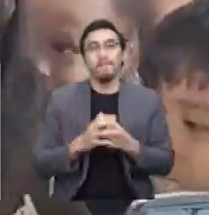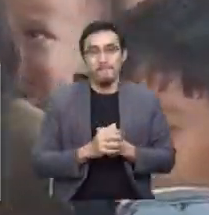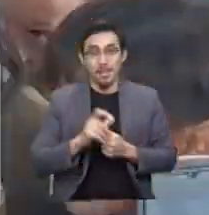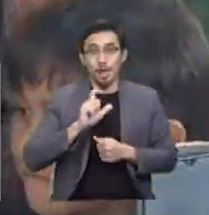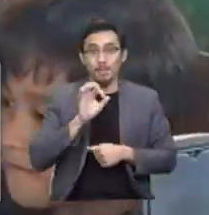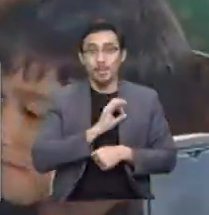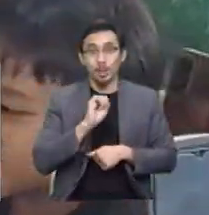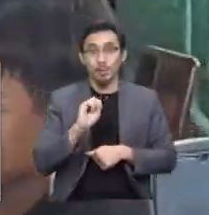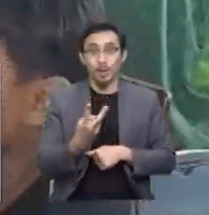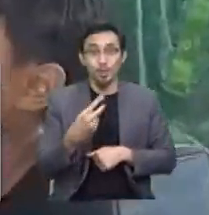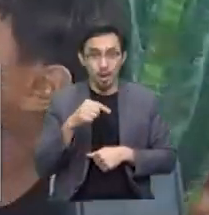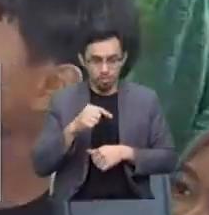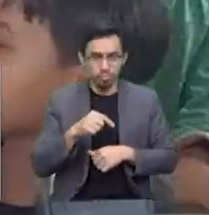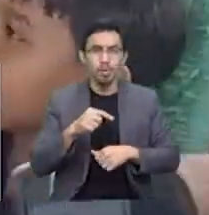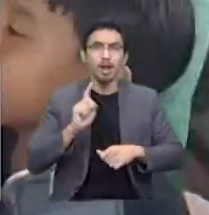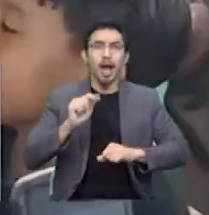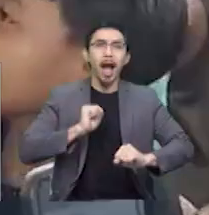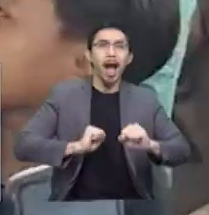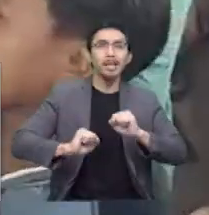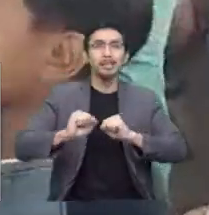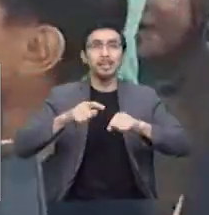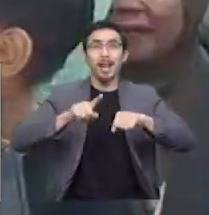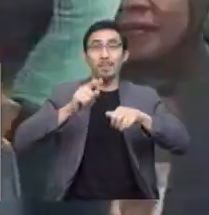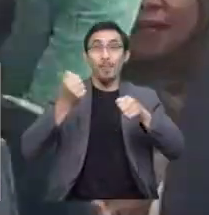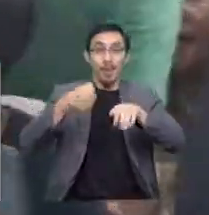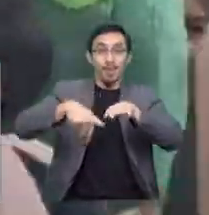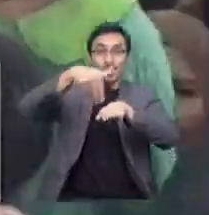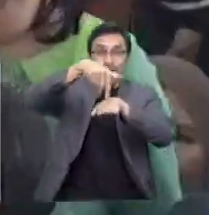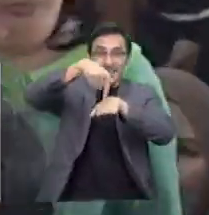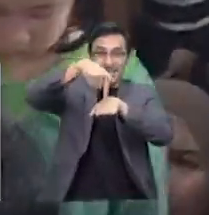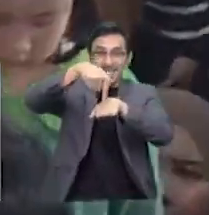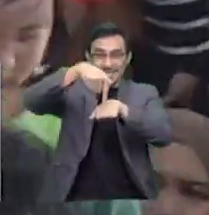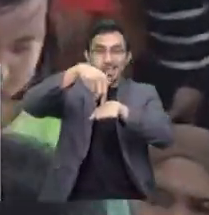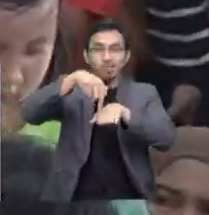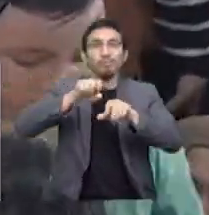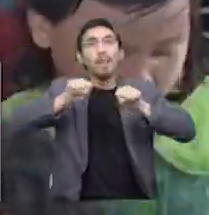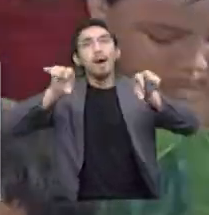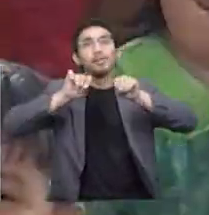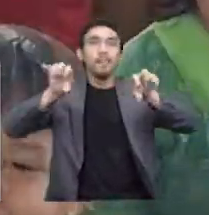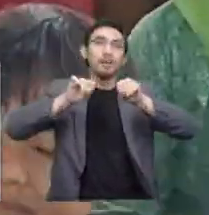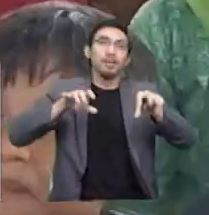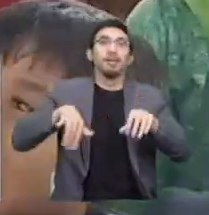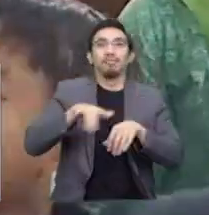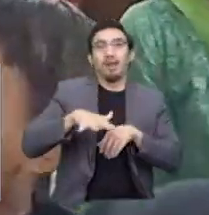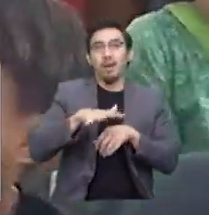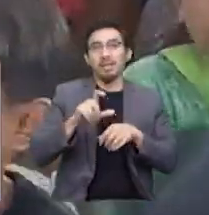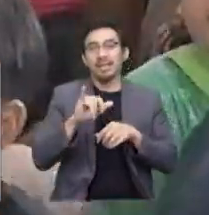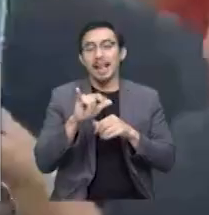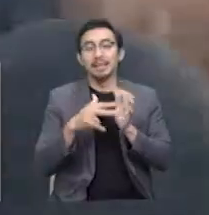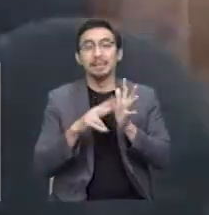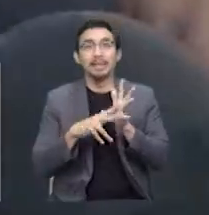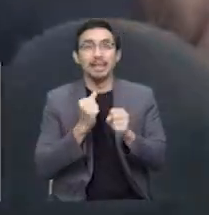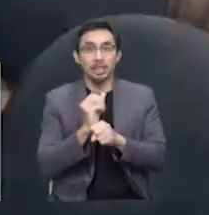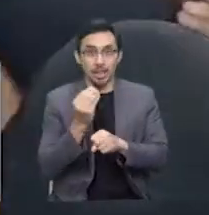2 kembali melakukan aksi dari atas sunroof mobilnya saat berkampanye di kawasan Rawamalang, Cilincing, Jakarta Utara.